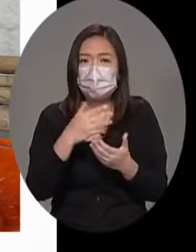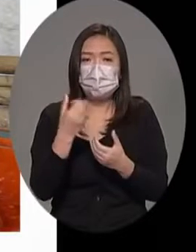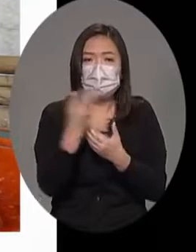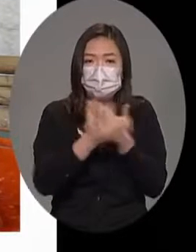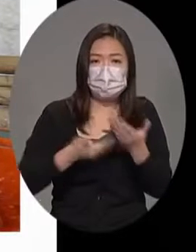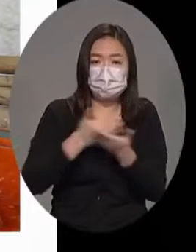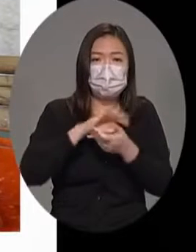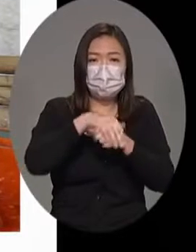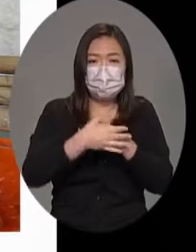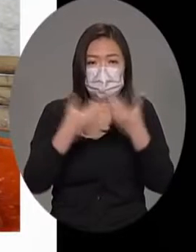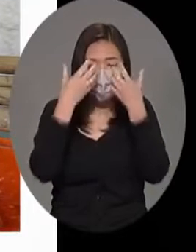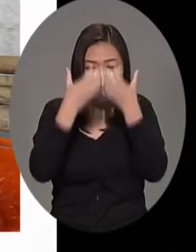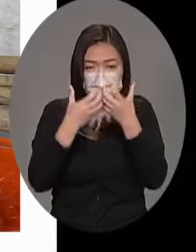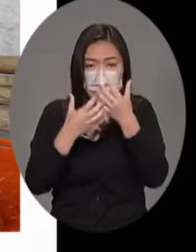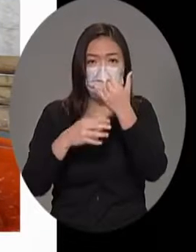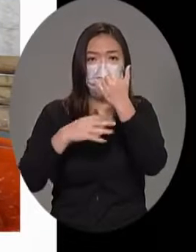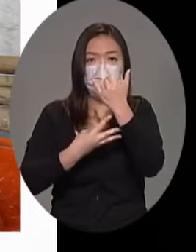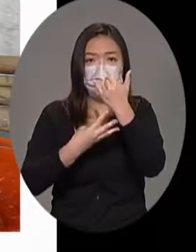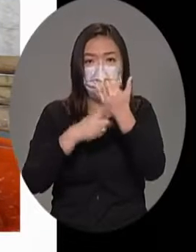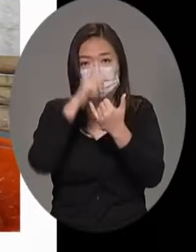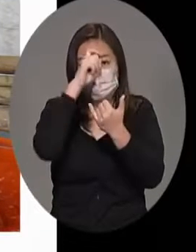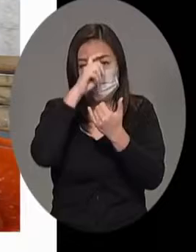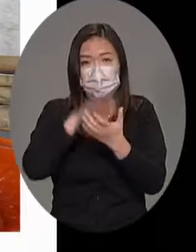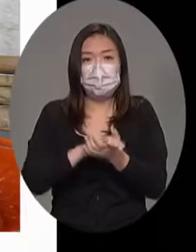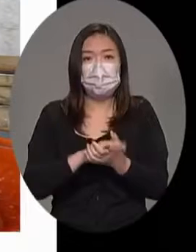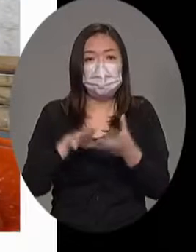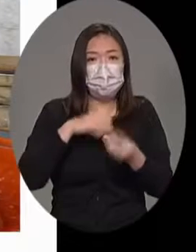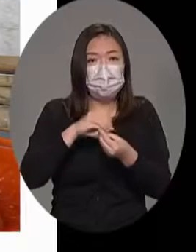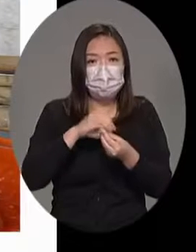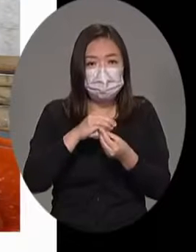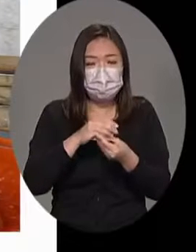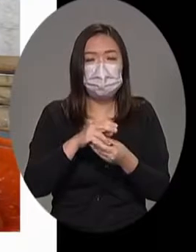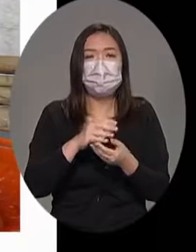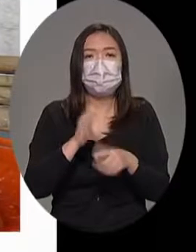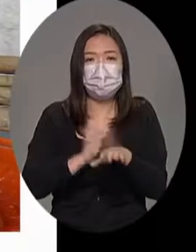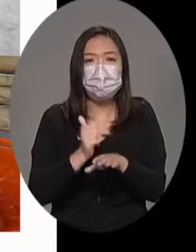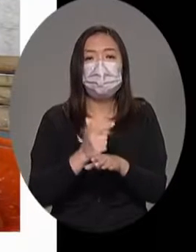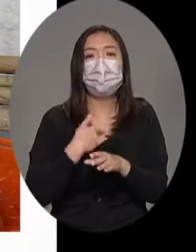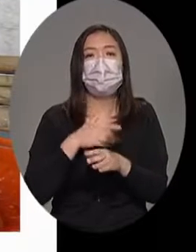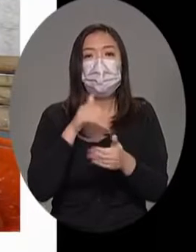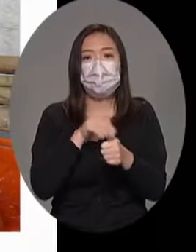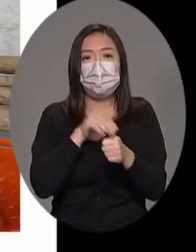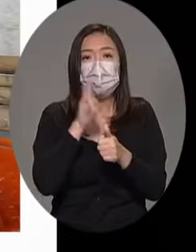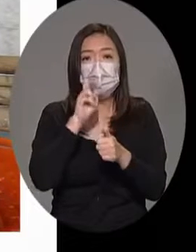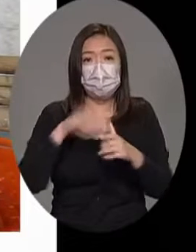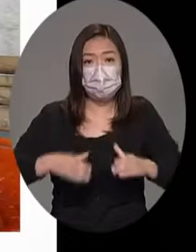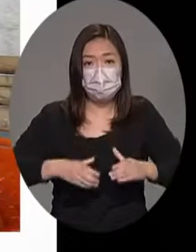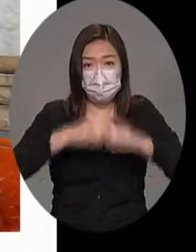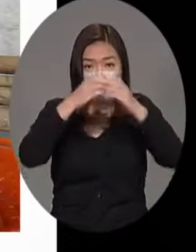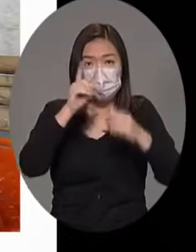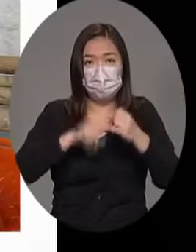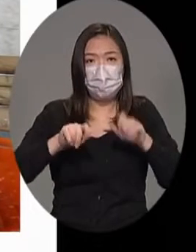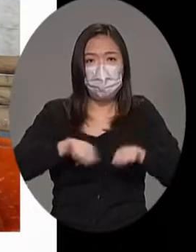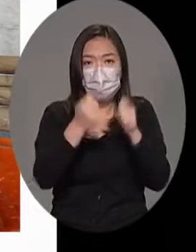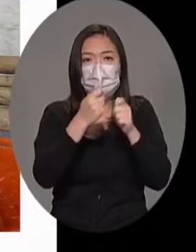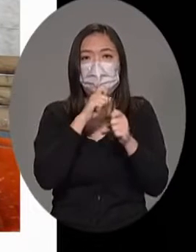引起全球對六四關注和記得這一份記憶，都是贏了一仗。他就呼籲，如果國商之處